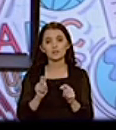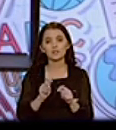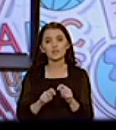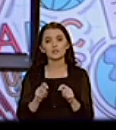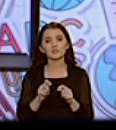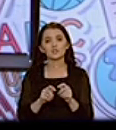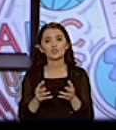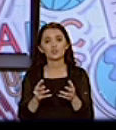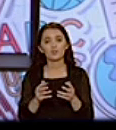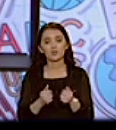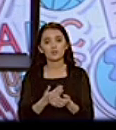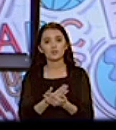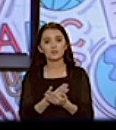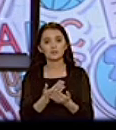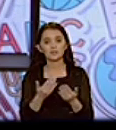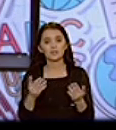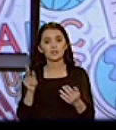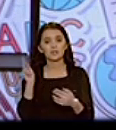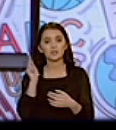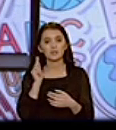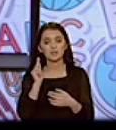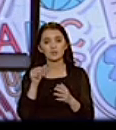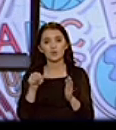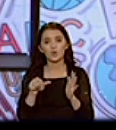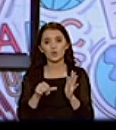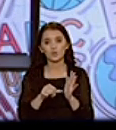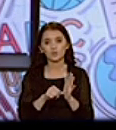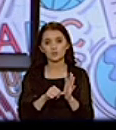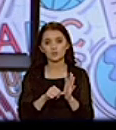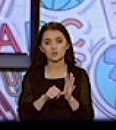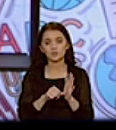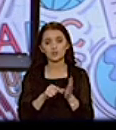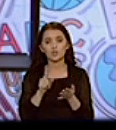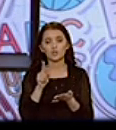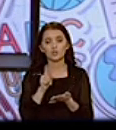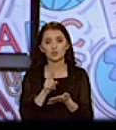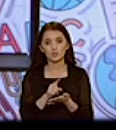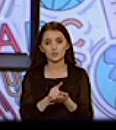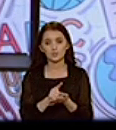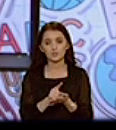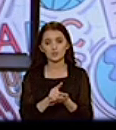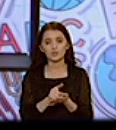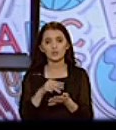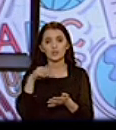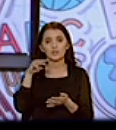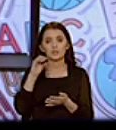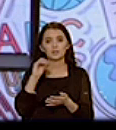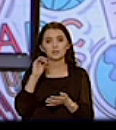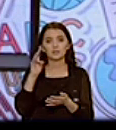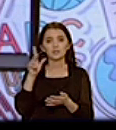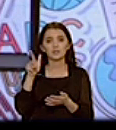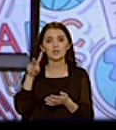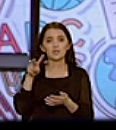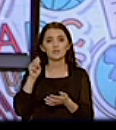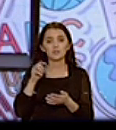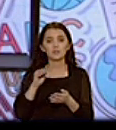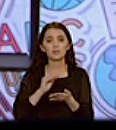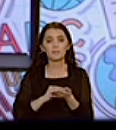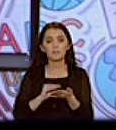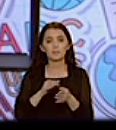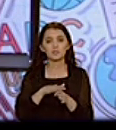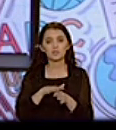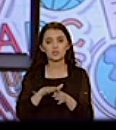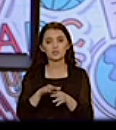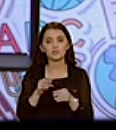oling. Sizlarga darslikdagi 6-chi topshiriq, ya'ni tenglamani bajarish berilgan edi.